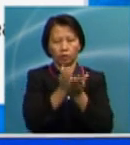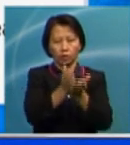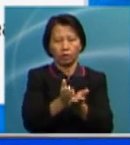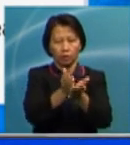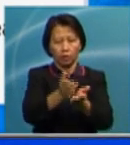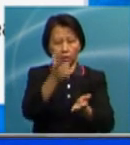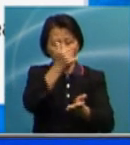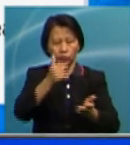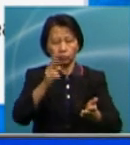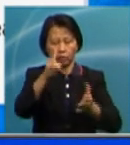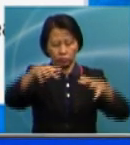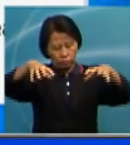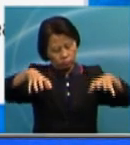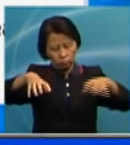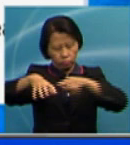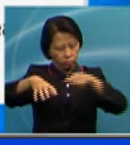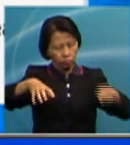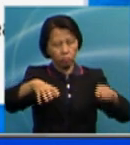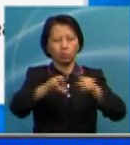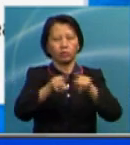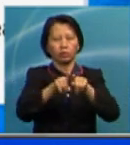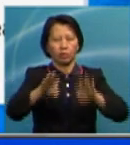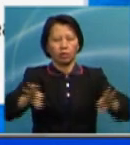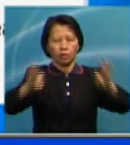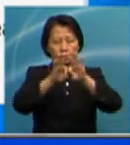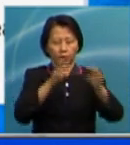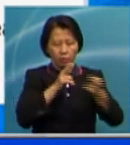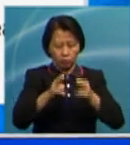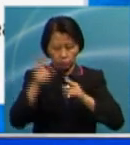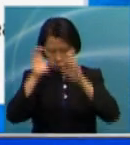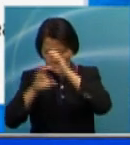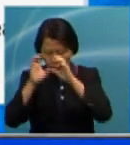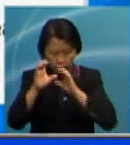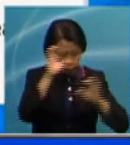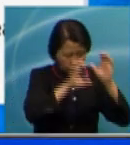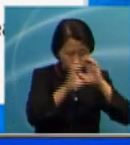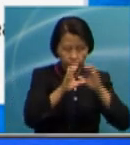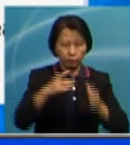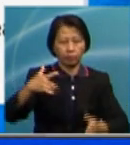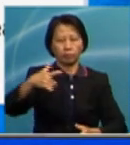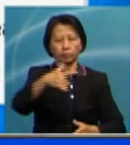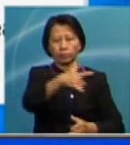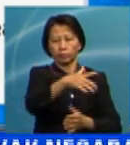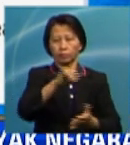kedua-dua koridor dianggap sama penting dalam usaha menjejaki pesawat